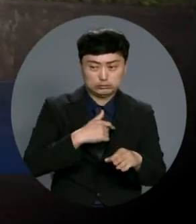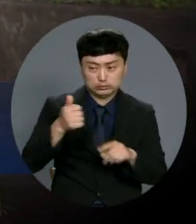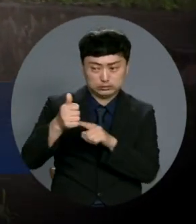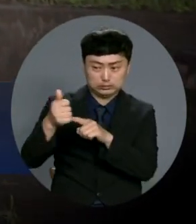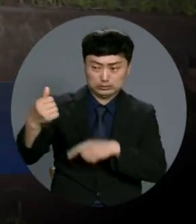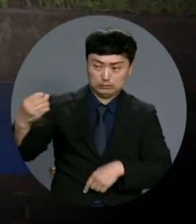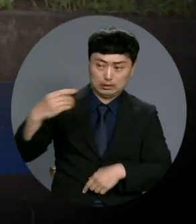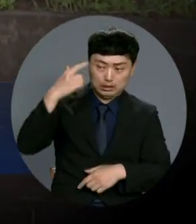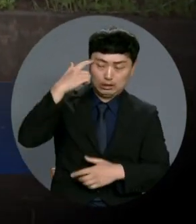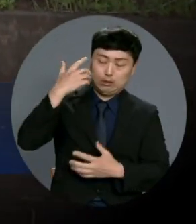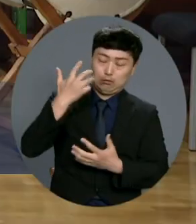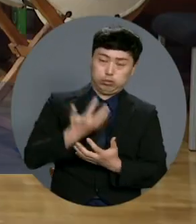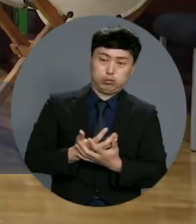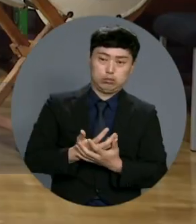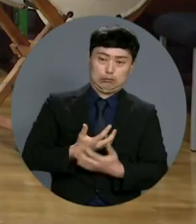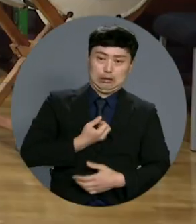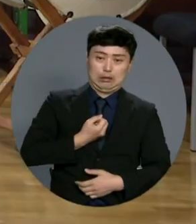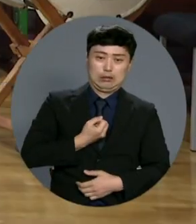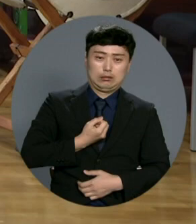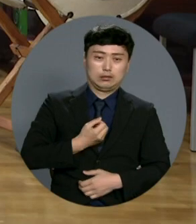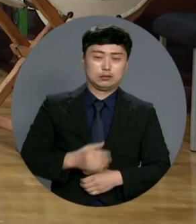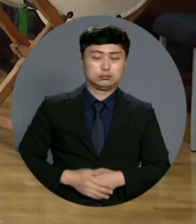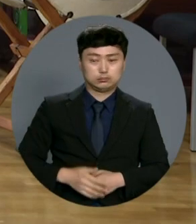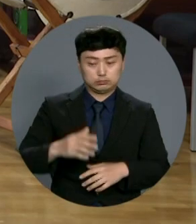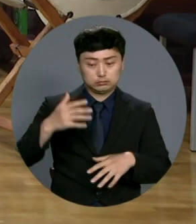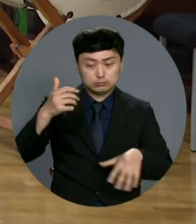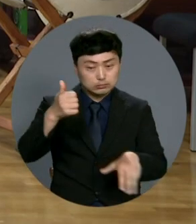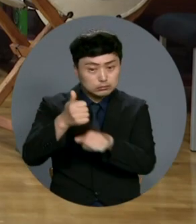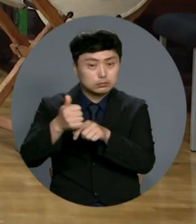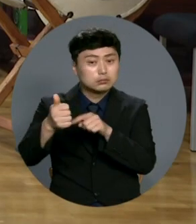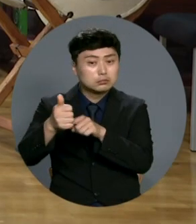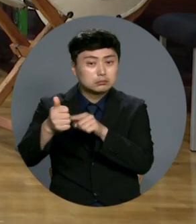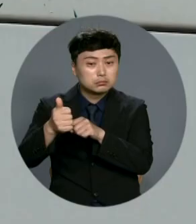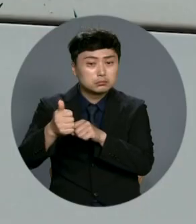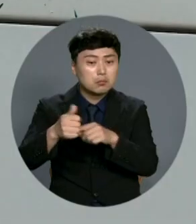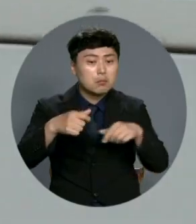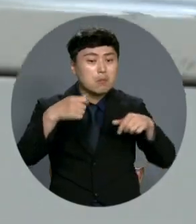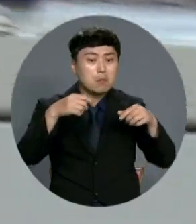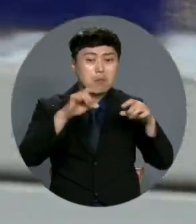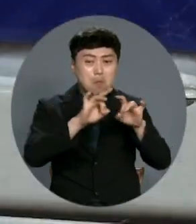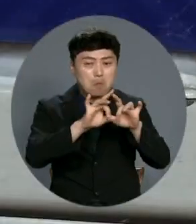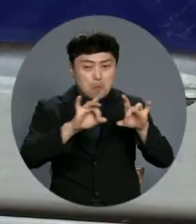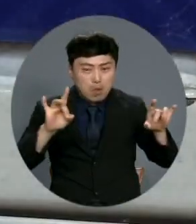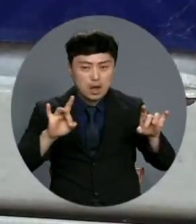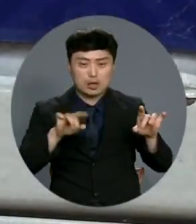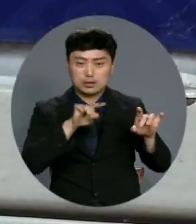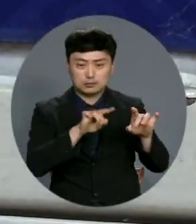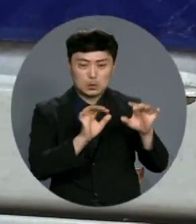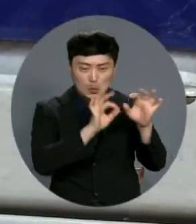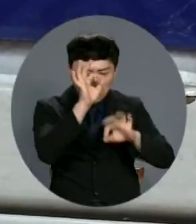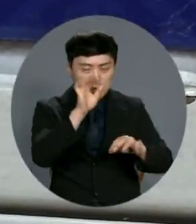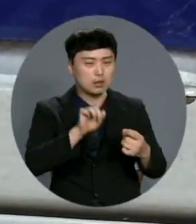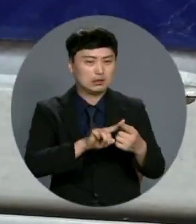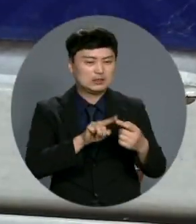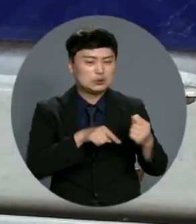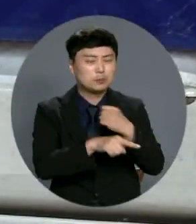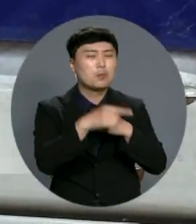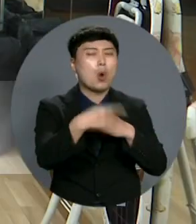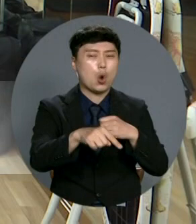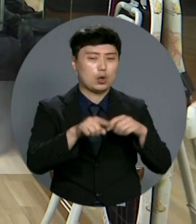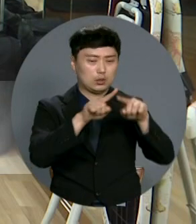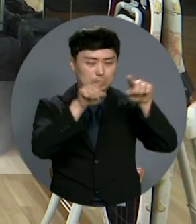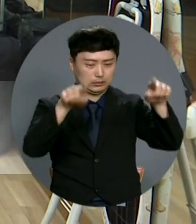너무 충격적이었거든요. 안무자는 또 단원들을 보호한다는 명목으로 사소한 실수에 대해서도 사유서를